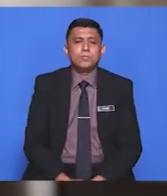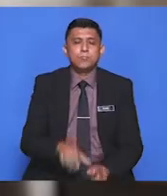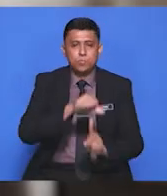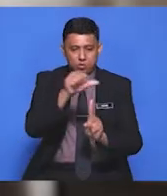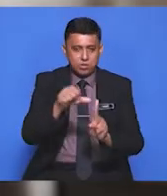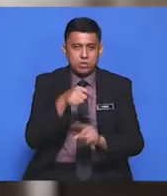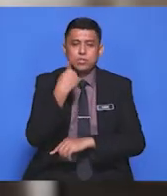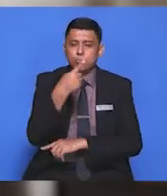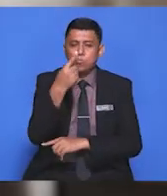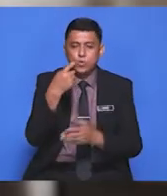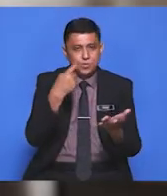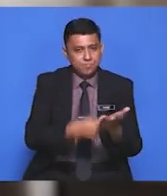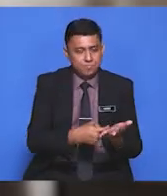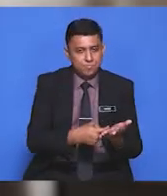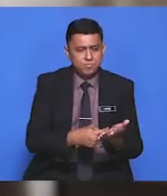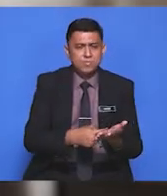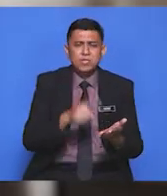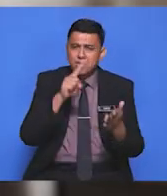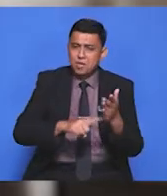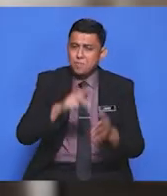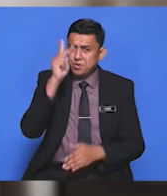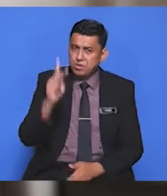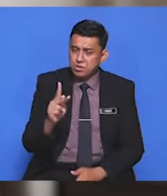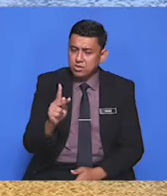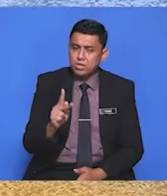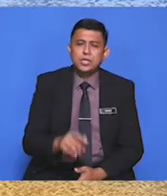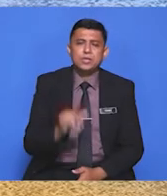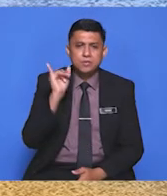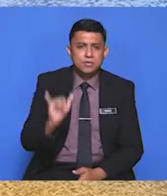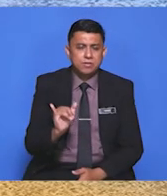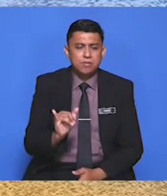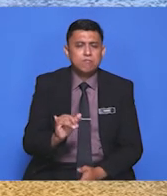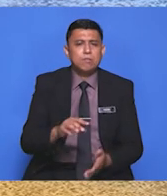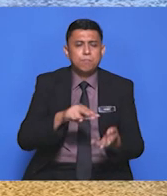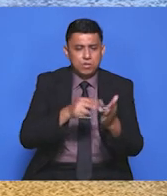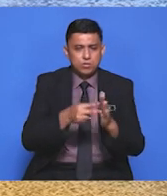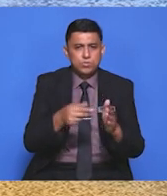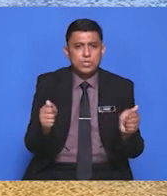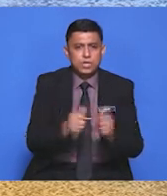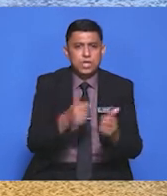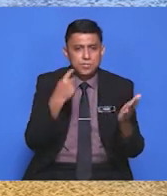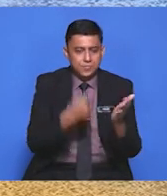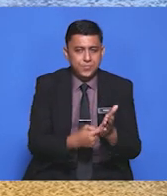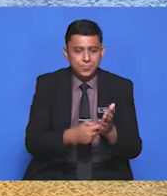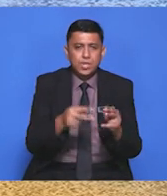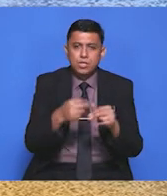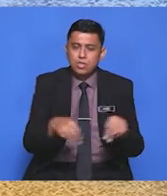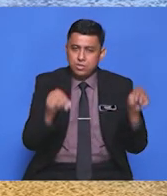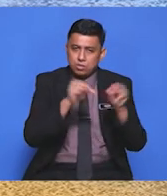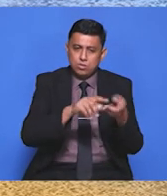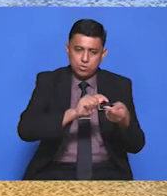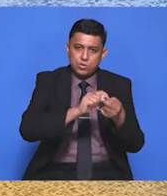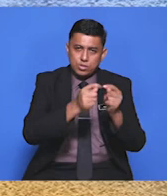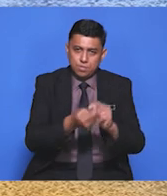apabila sebut pasal harga, apakah sebenarnya yang dimaksudkan dengan harga? Harga ialah nilai pertukaran